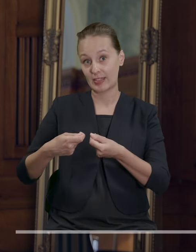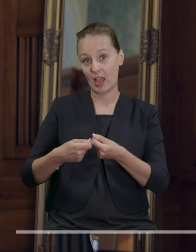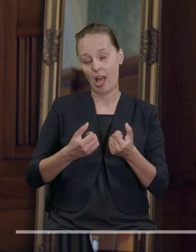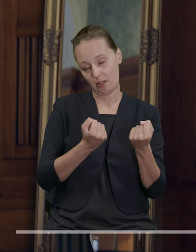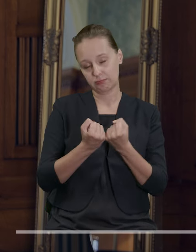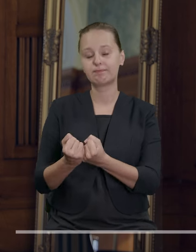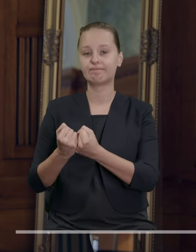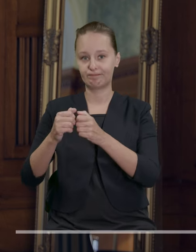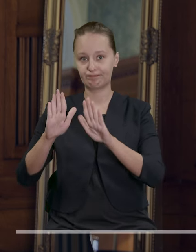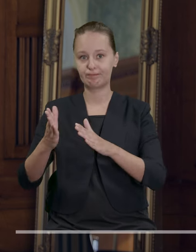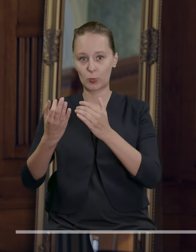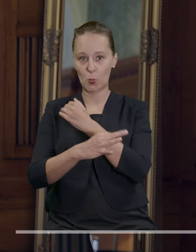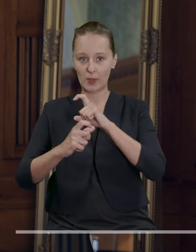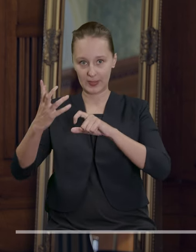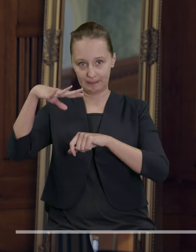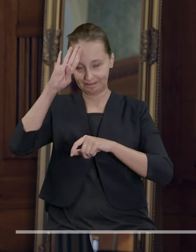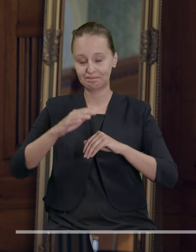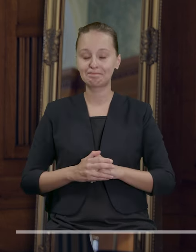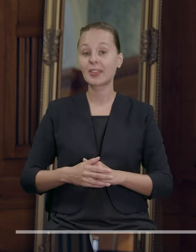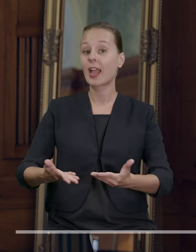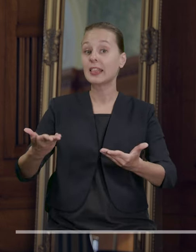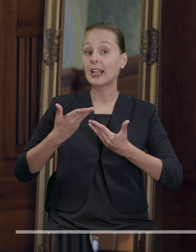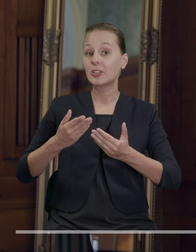sprzedaży. Pozyskaliśmy